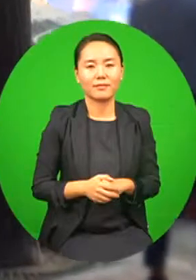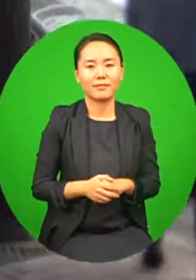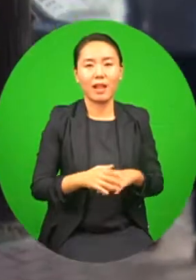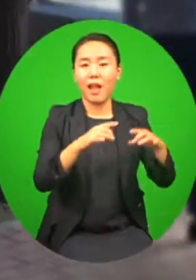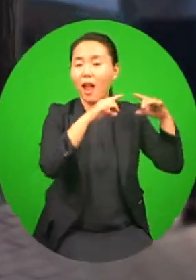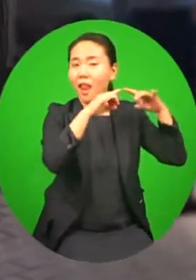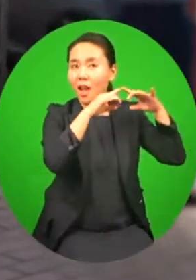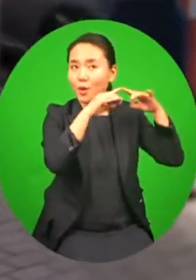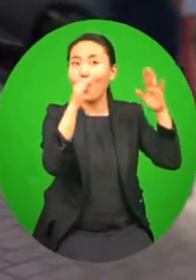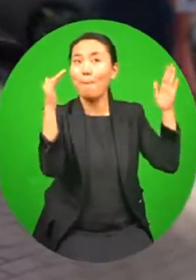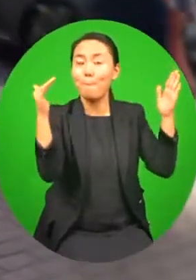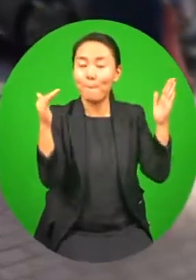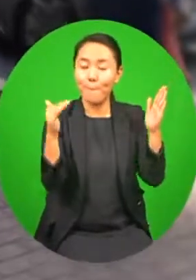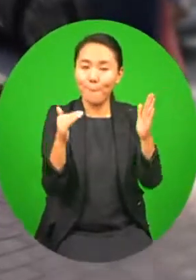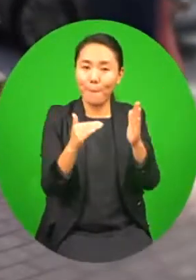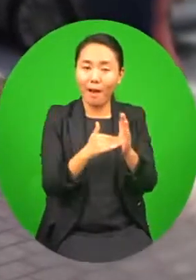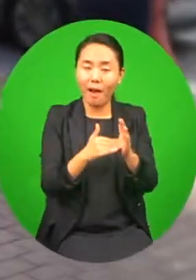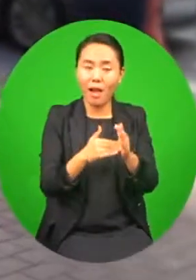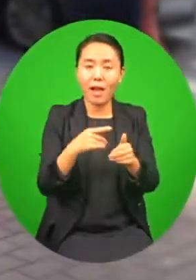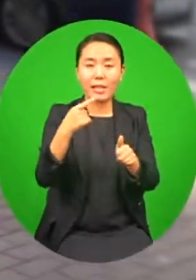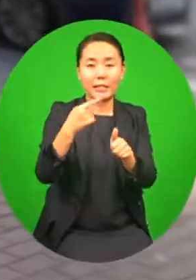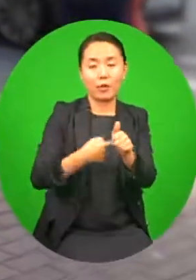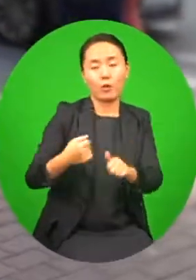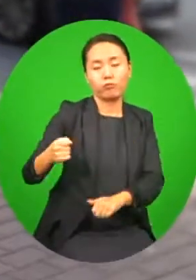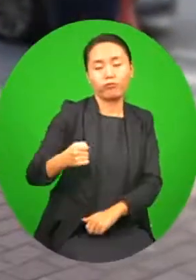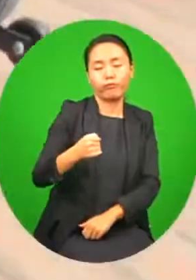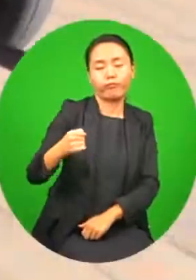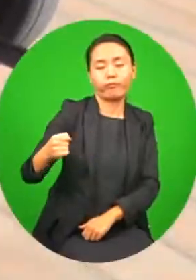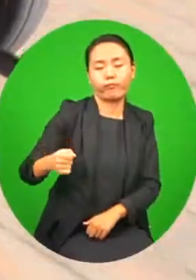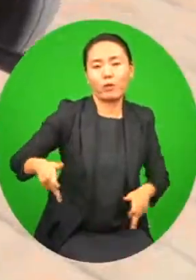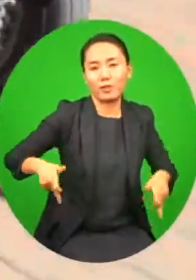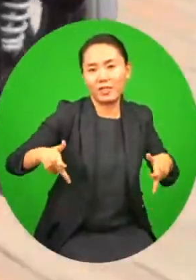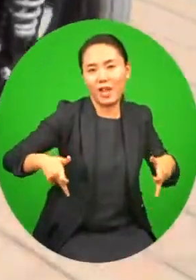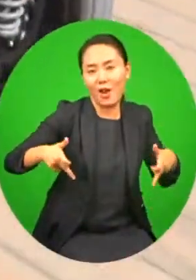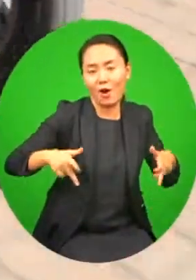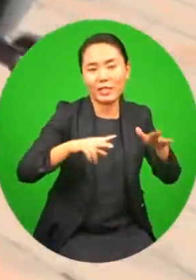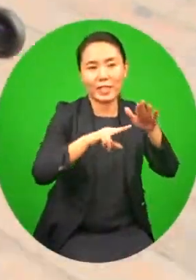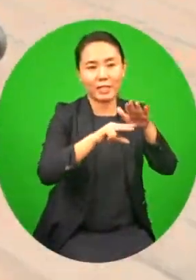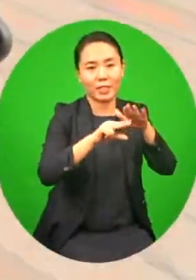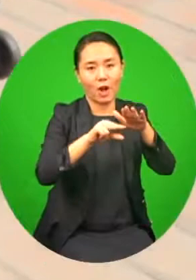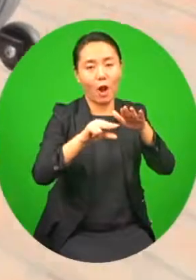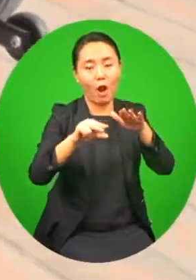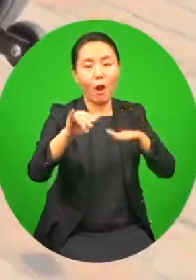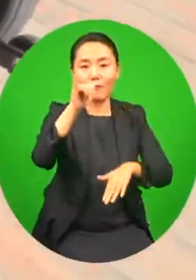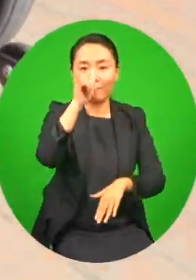라디오 방송이 끝나자 전동 휠체어를 타고 지하철역으로 향합니다.